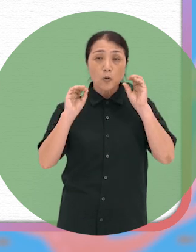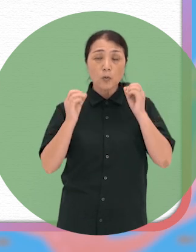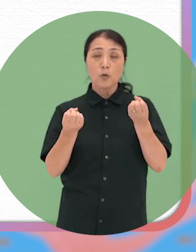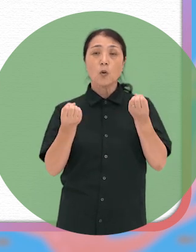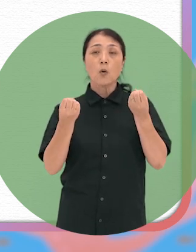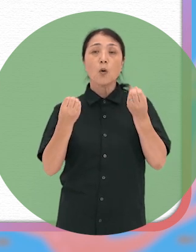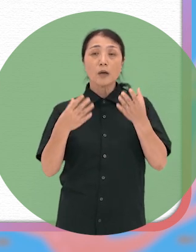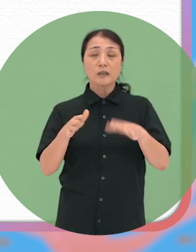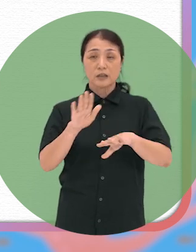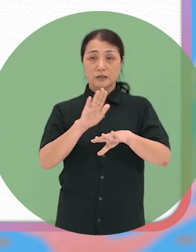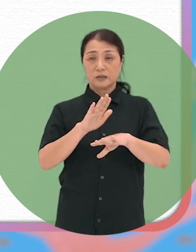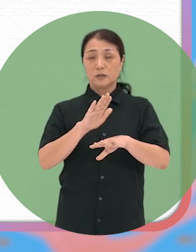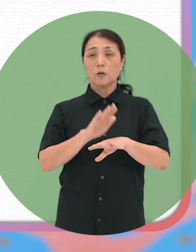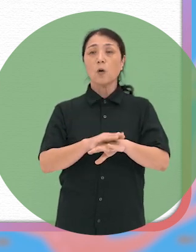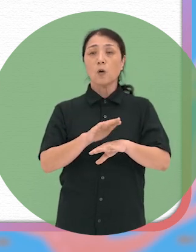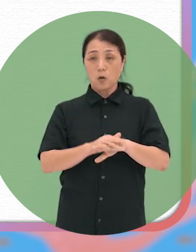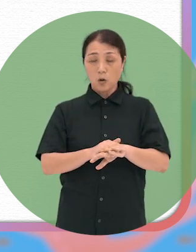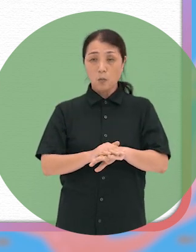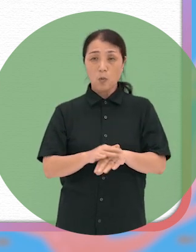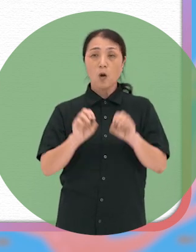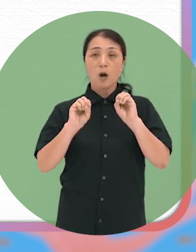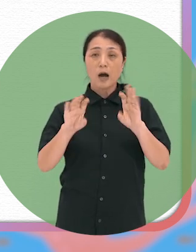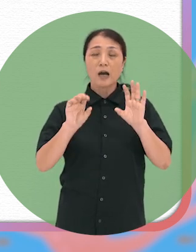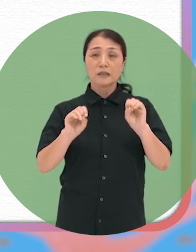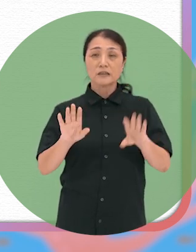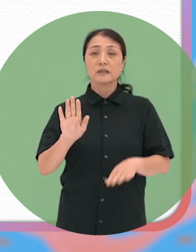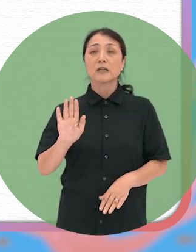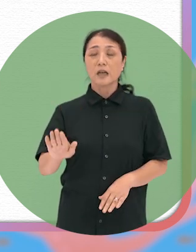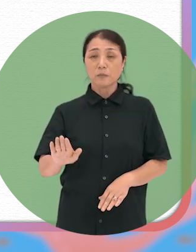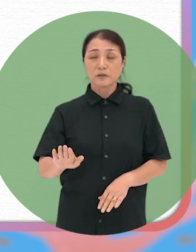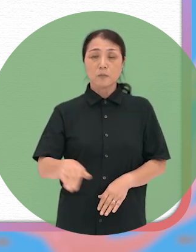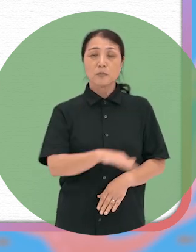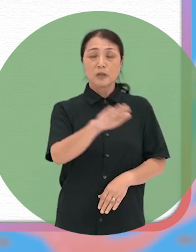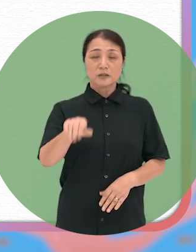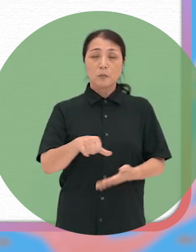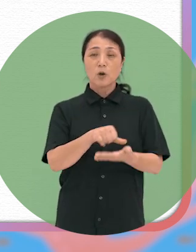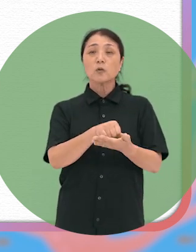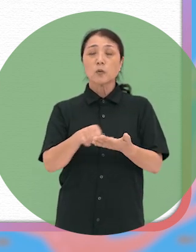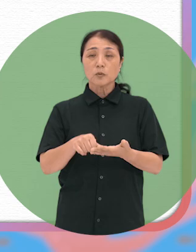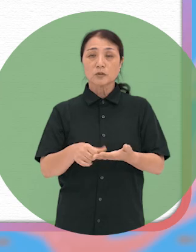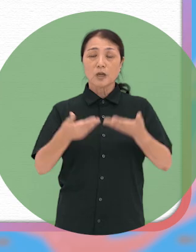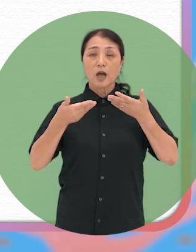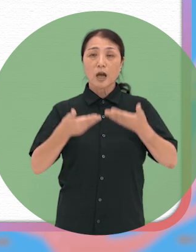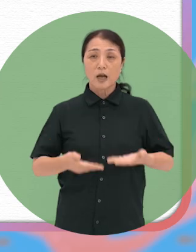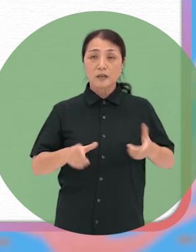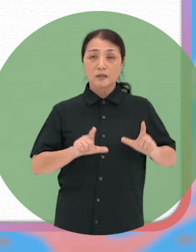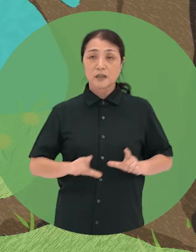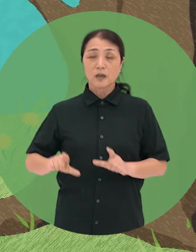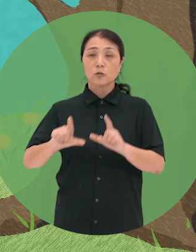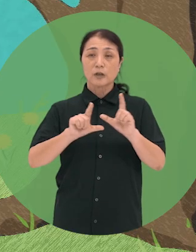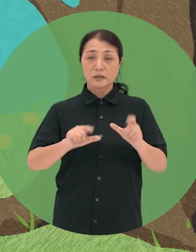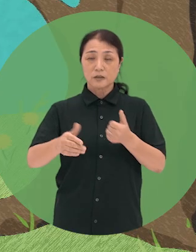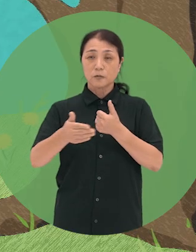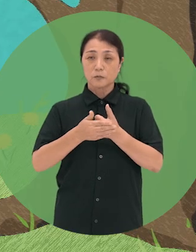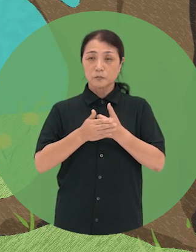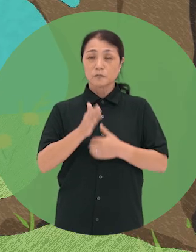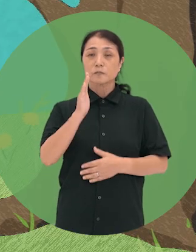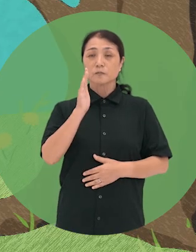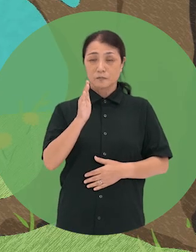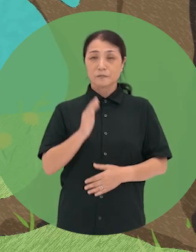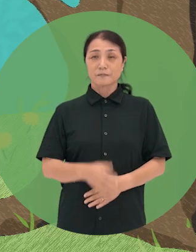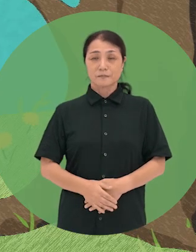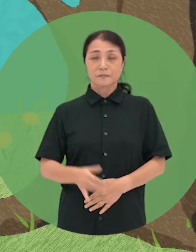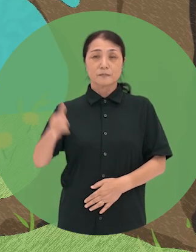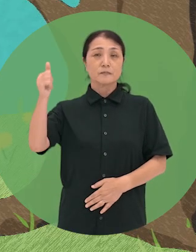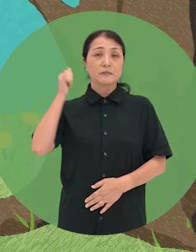時発信しています。皆さんも登録して安全安心な暮らしにお役立てください。 電話やインターネ